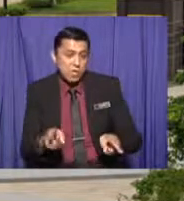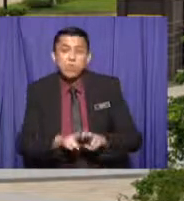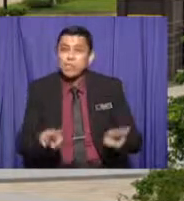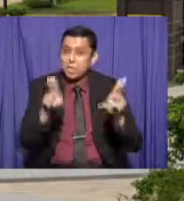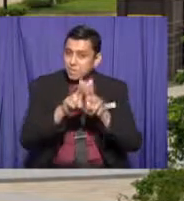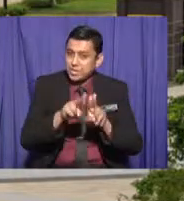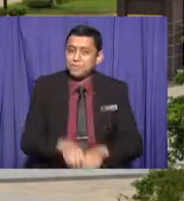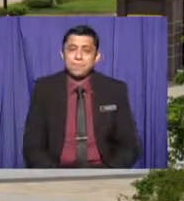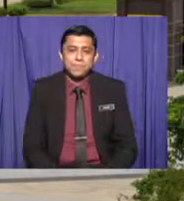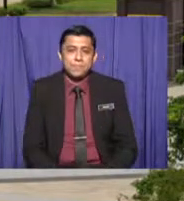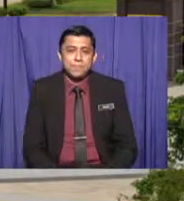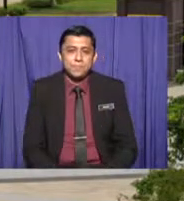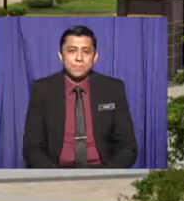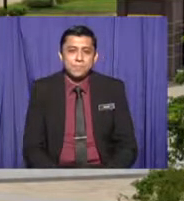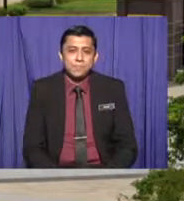kita adalah